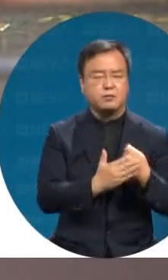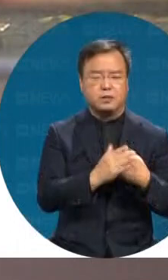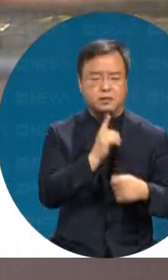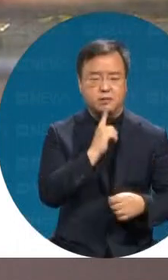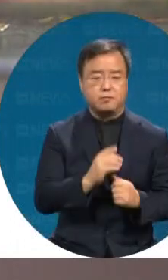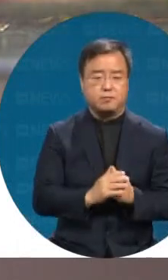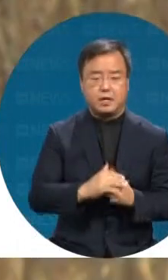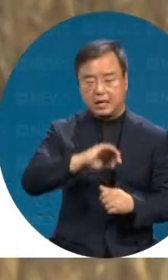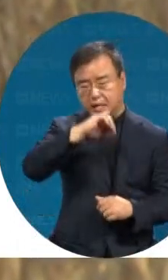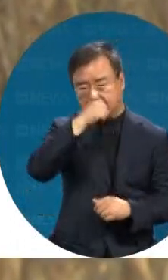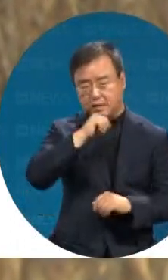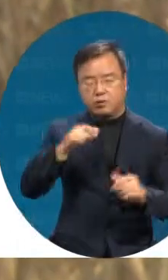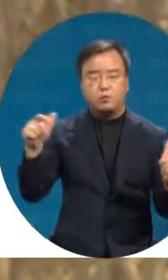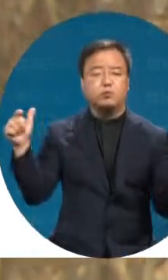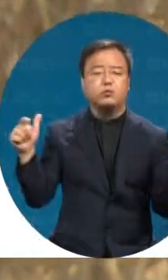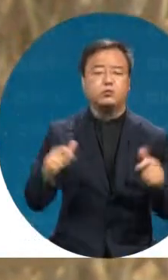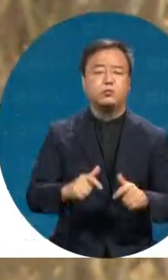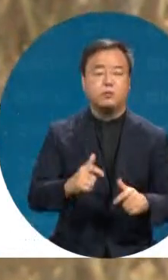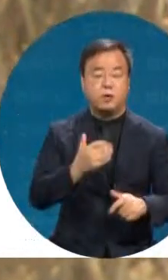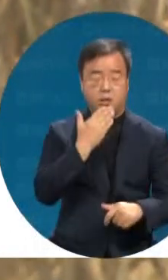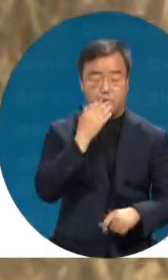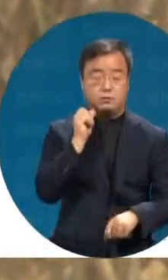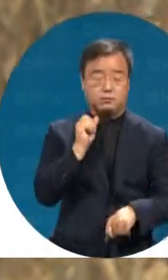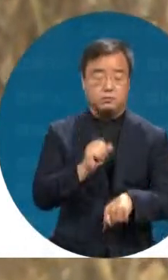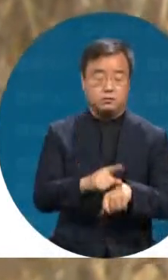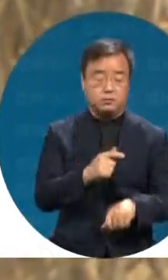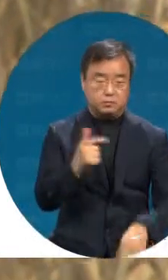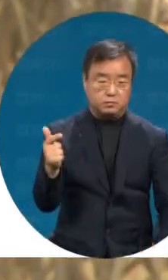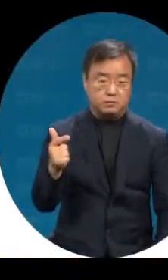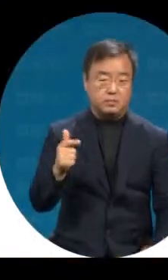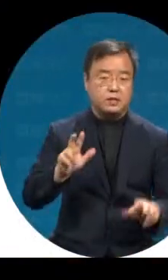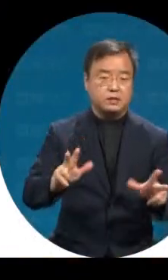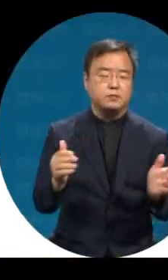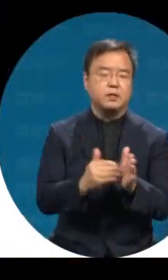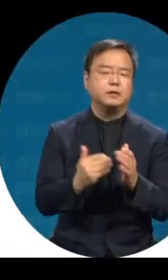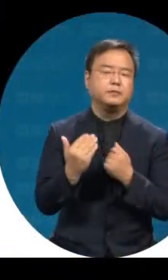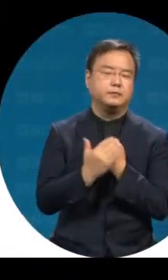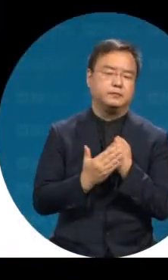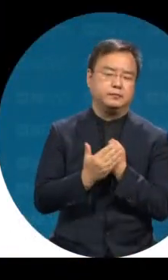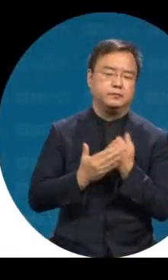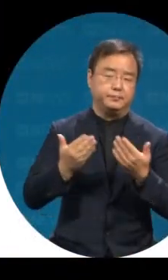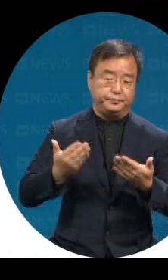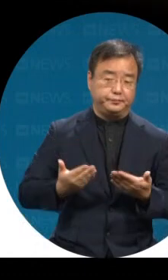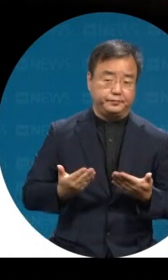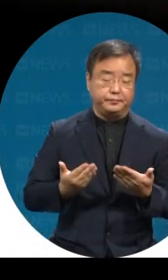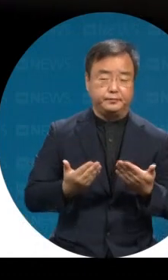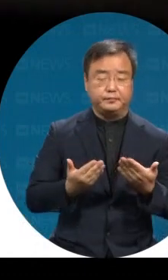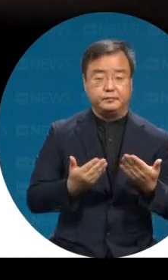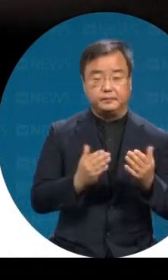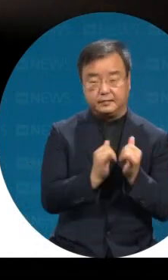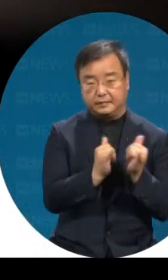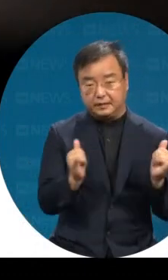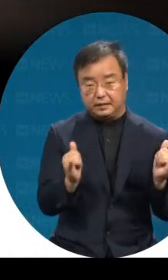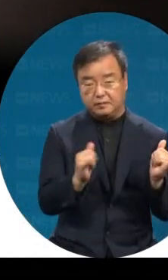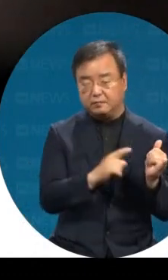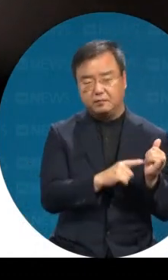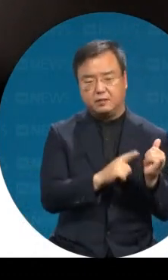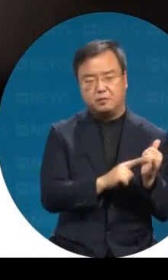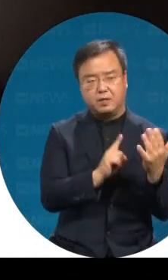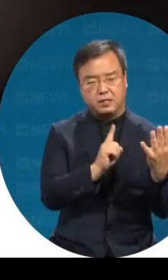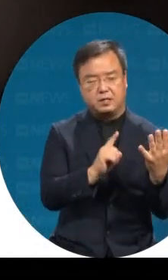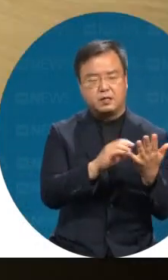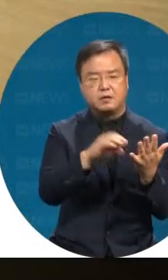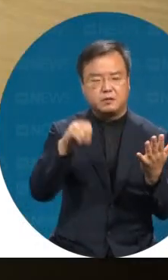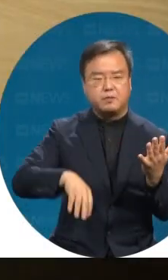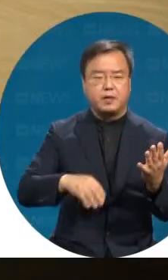축소될 가능성이 훨씬 더 많고 기존의 혜택을 받았던 사람들도 더 혜택에서 제외될 수가